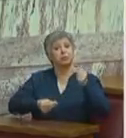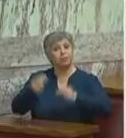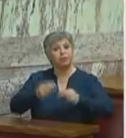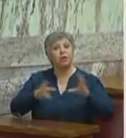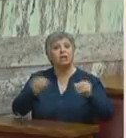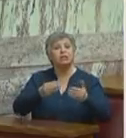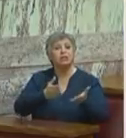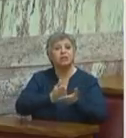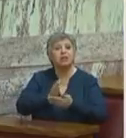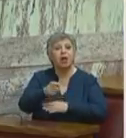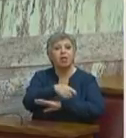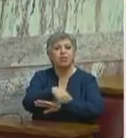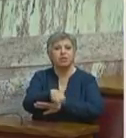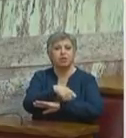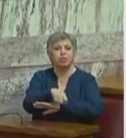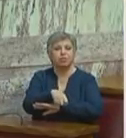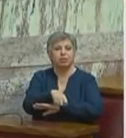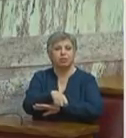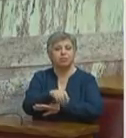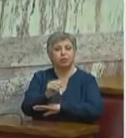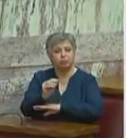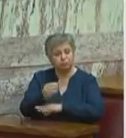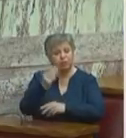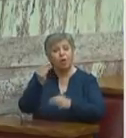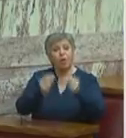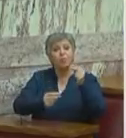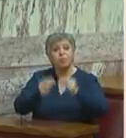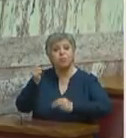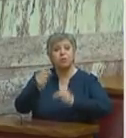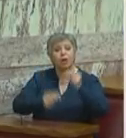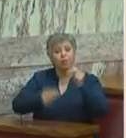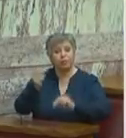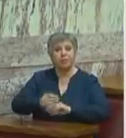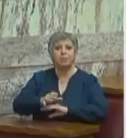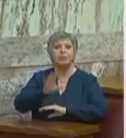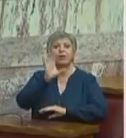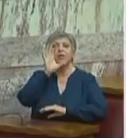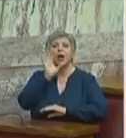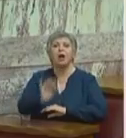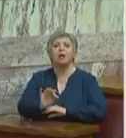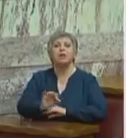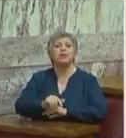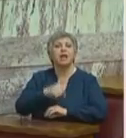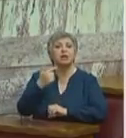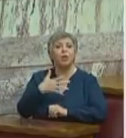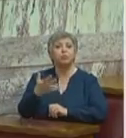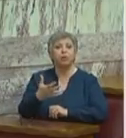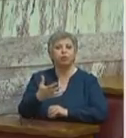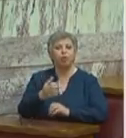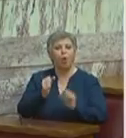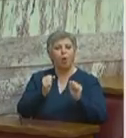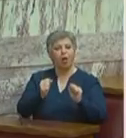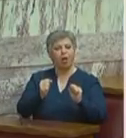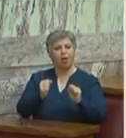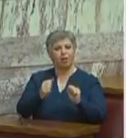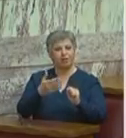πρόβλημα κράτους δικαίου, πρόβλημα στην πραγματικότητα αντοχής των θεσμών. Γι' αυτό